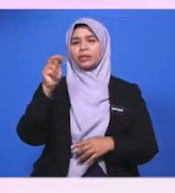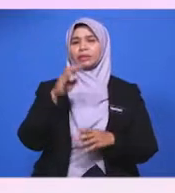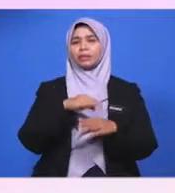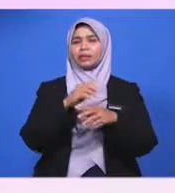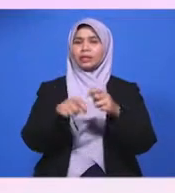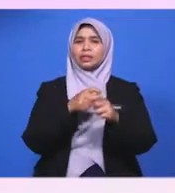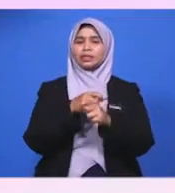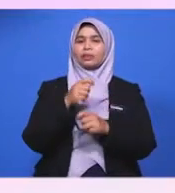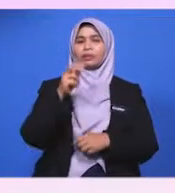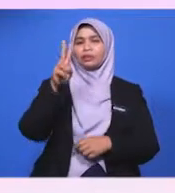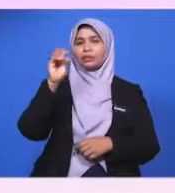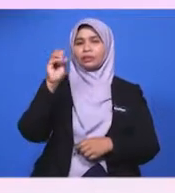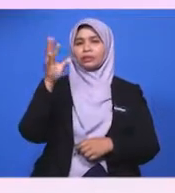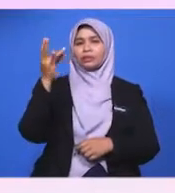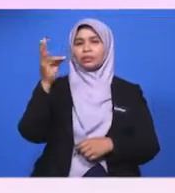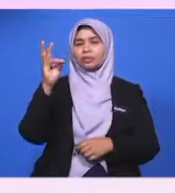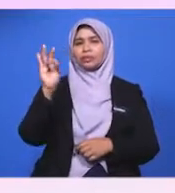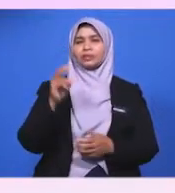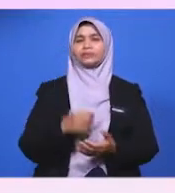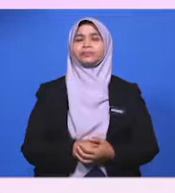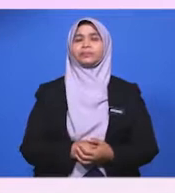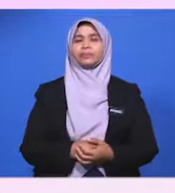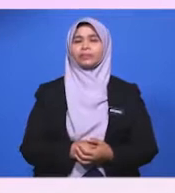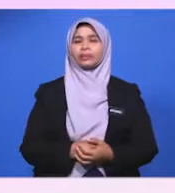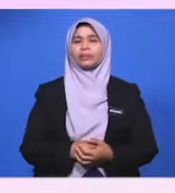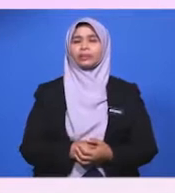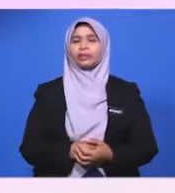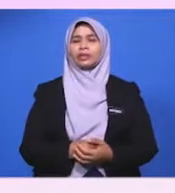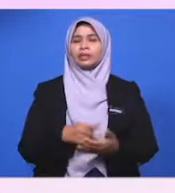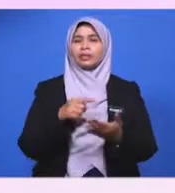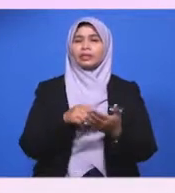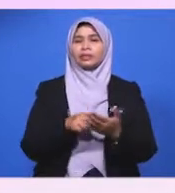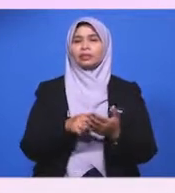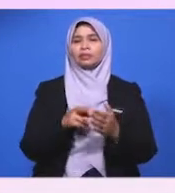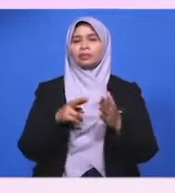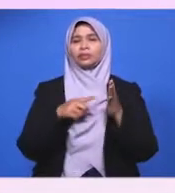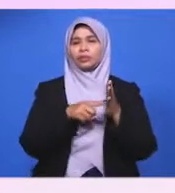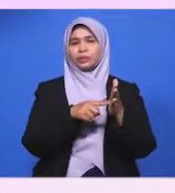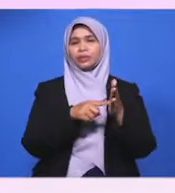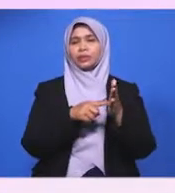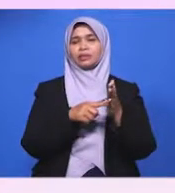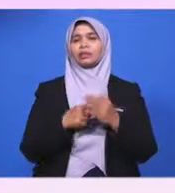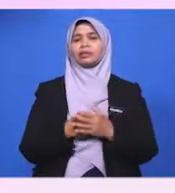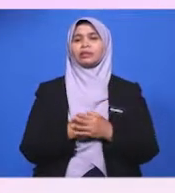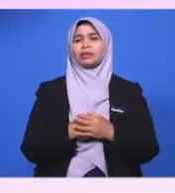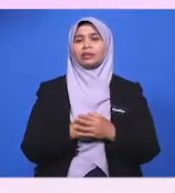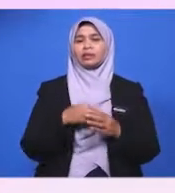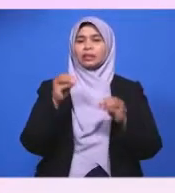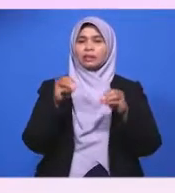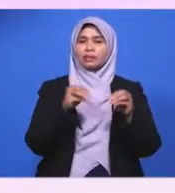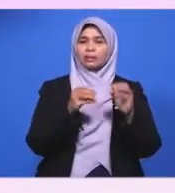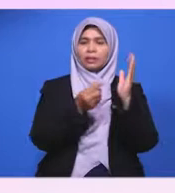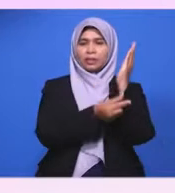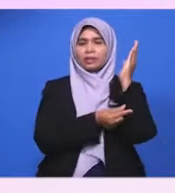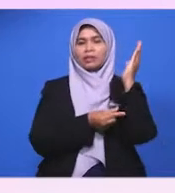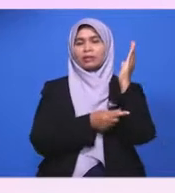880.6 ribu tan pada tahun 2017. Pernyataan di atas menunjukkan bahawa tanaman